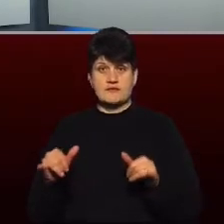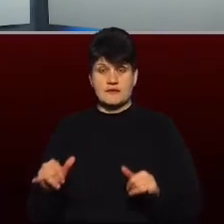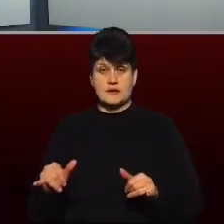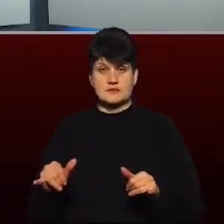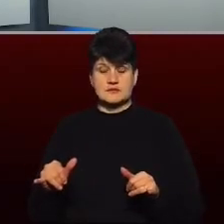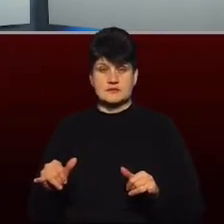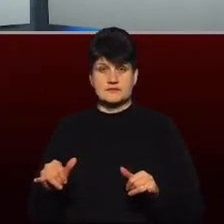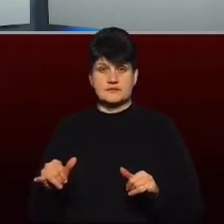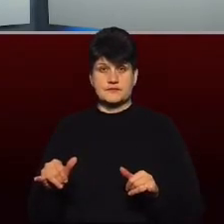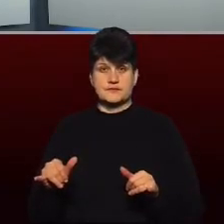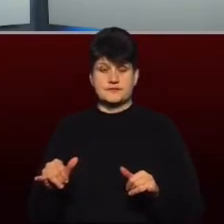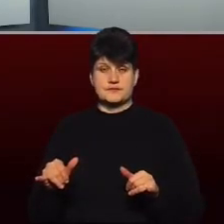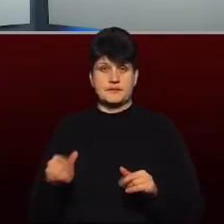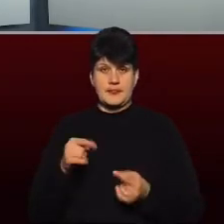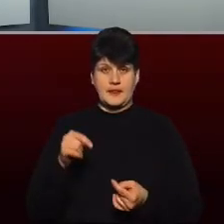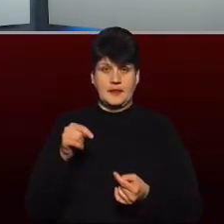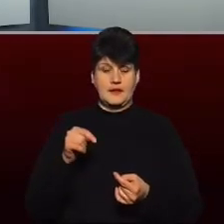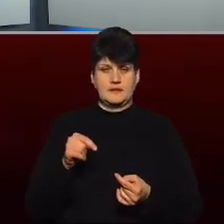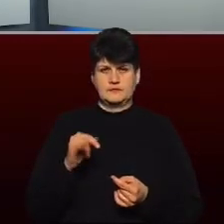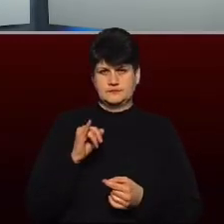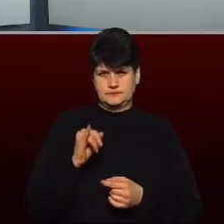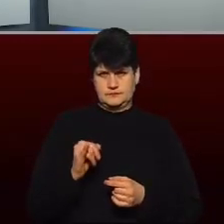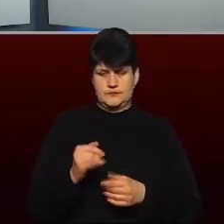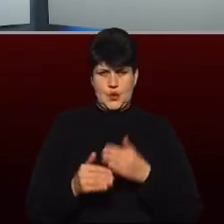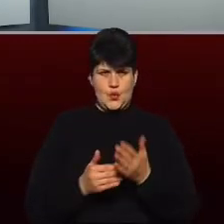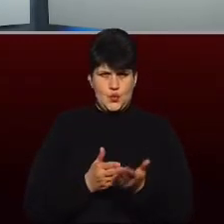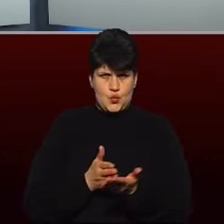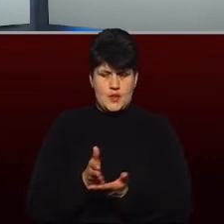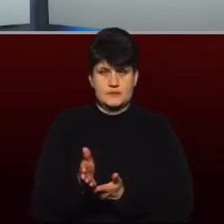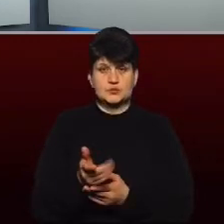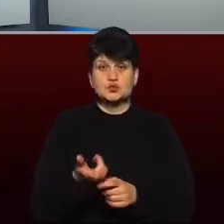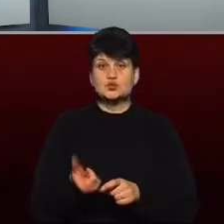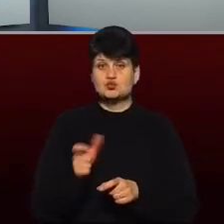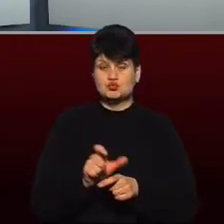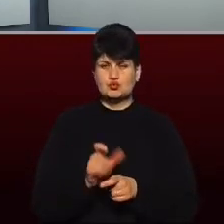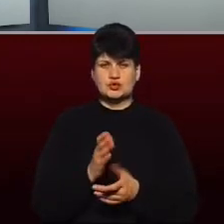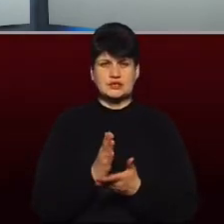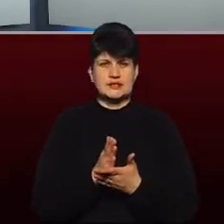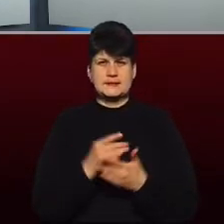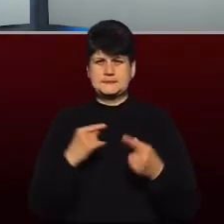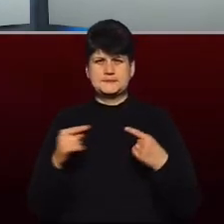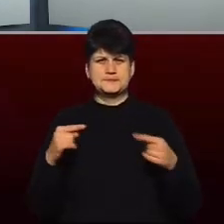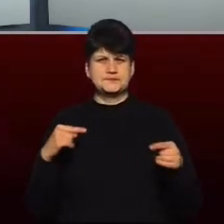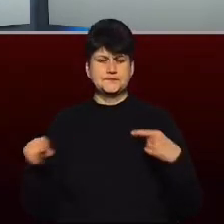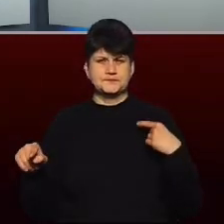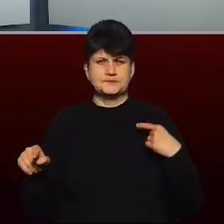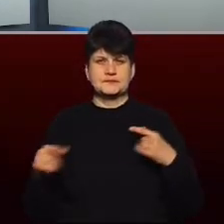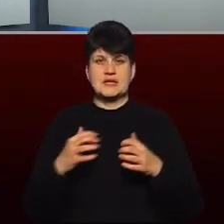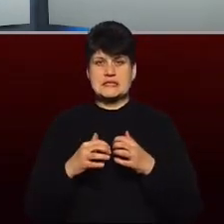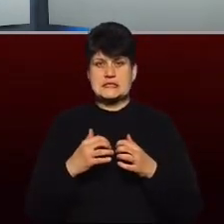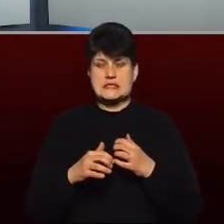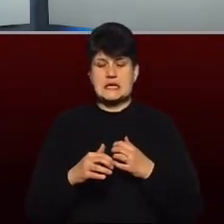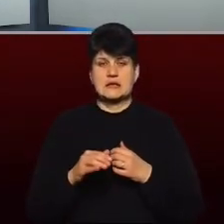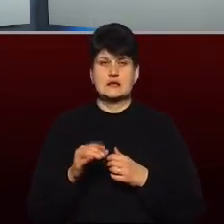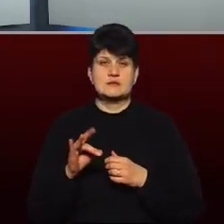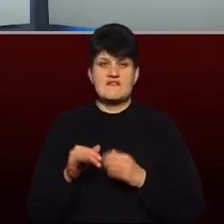несприятливому напрямку. Дуже тут є диференціація серед респондентів з